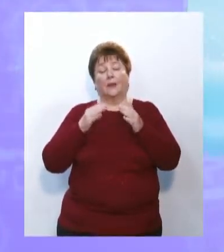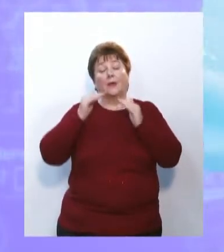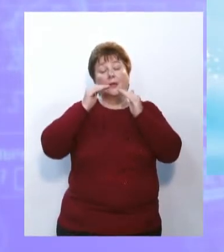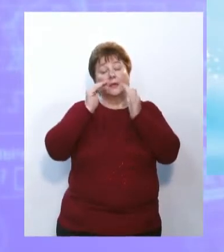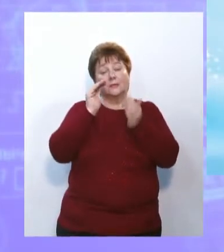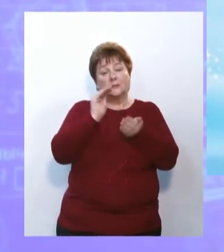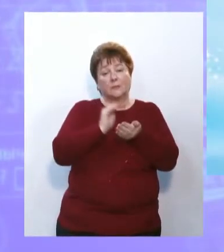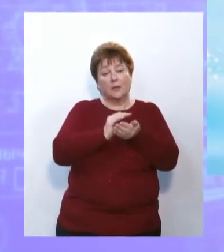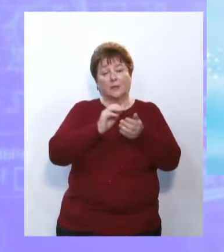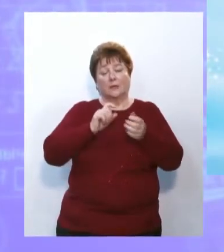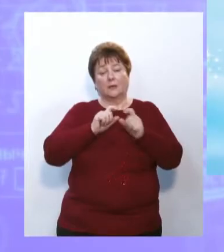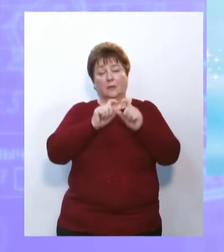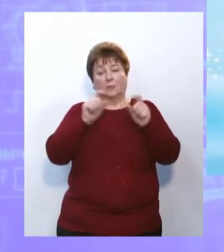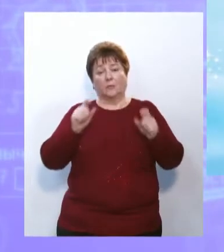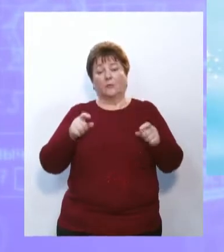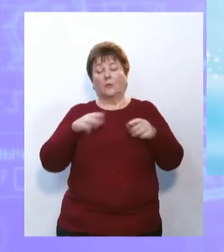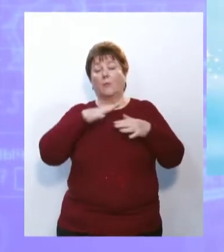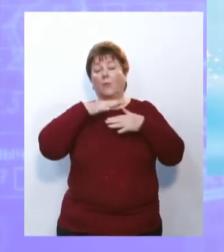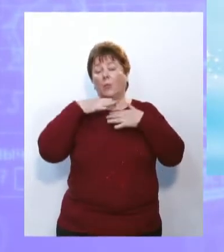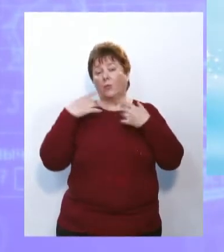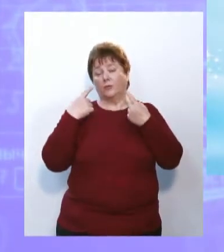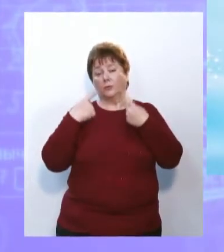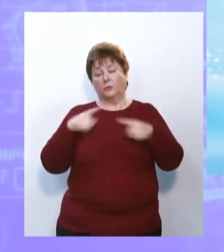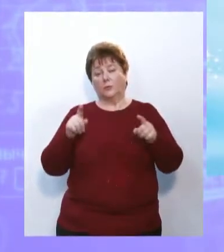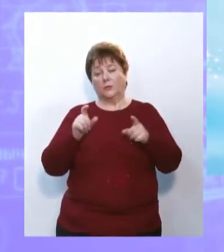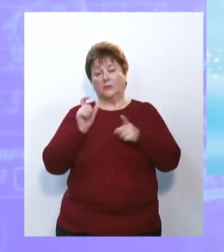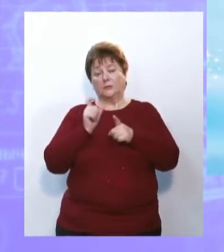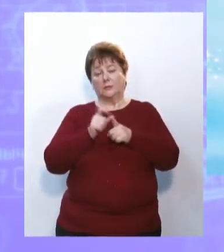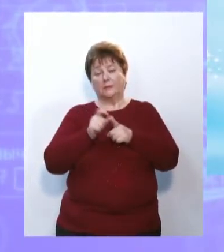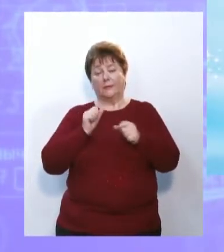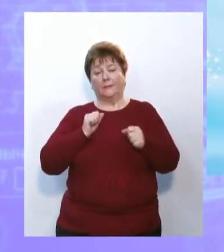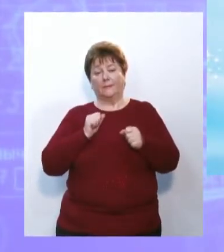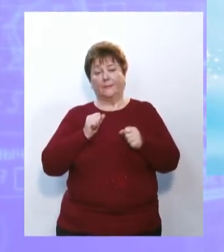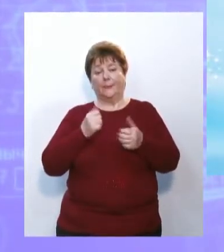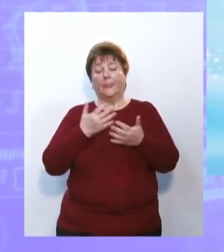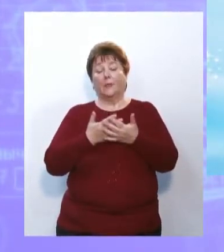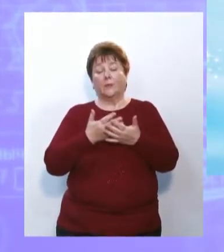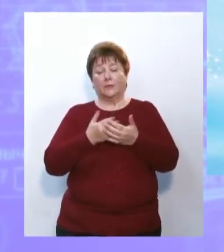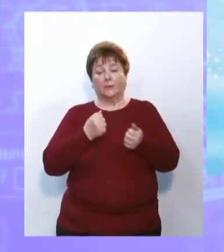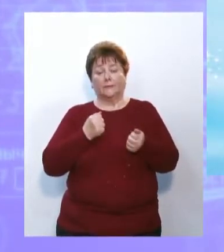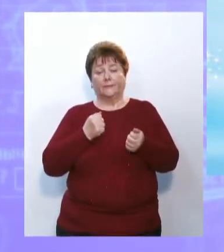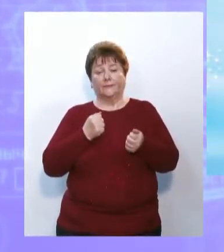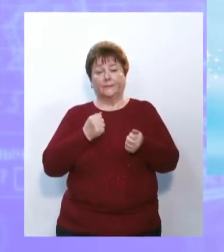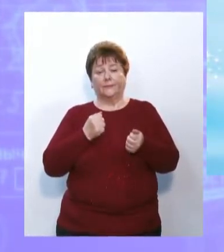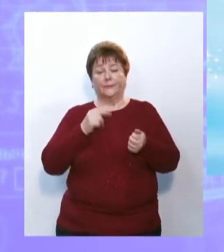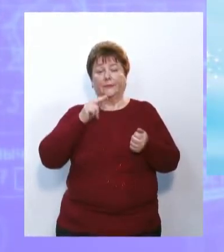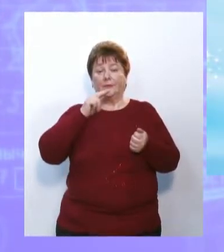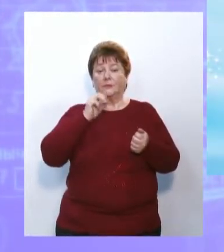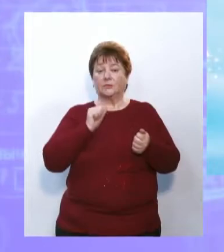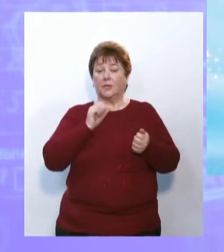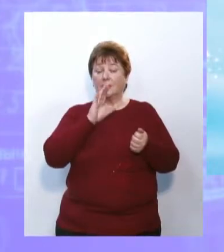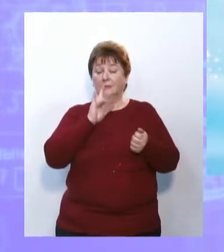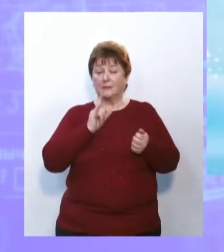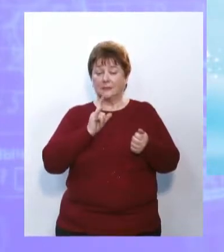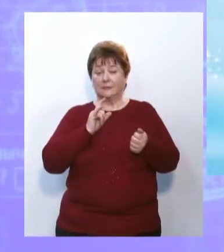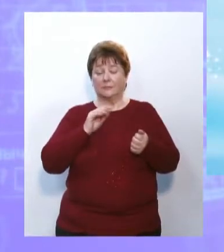с маленькой буквы пишутся многие другие слова. Например, часы,